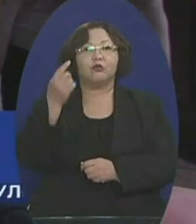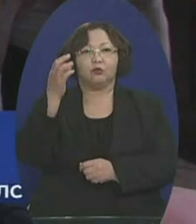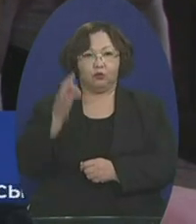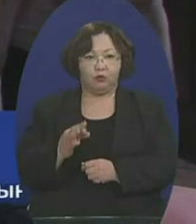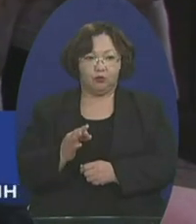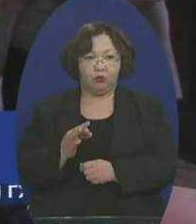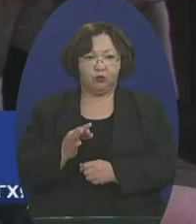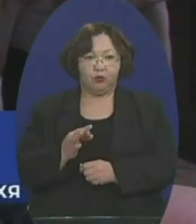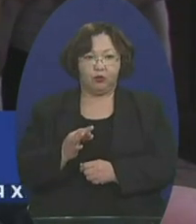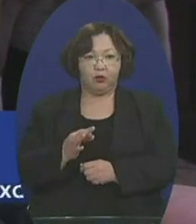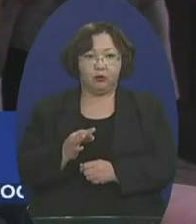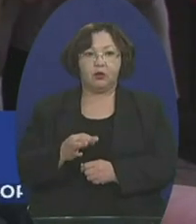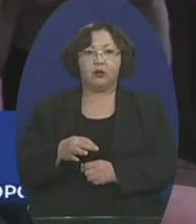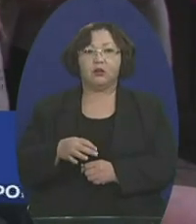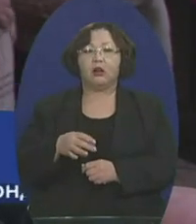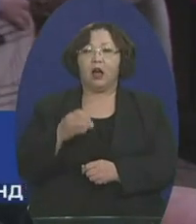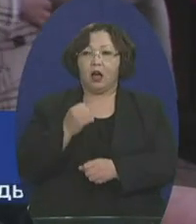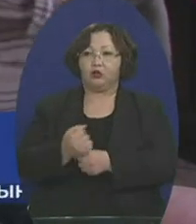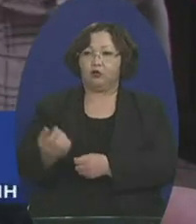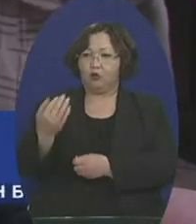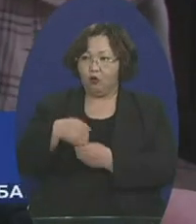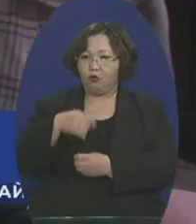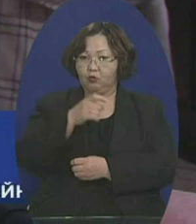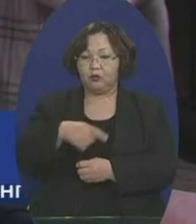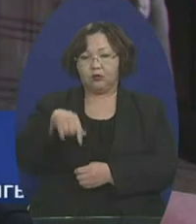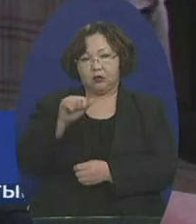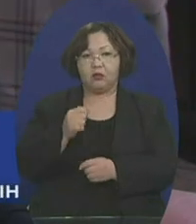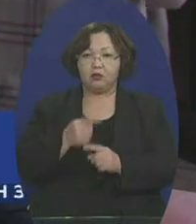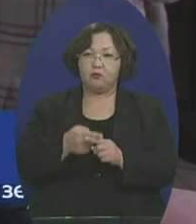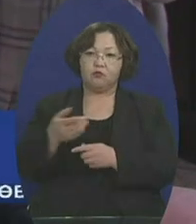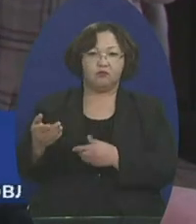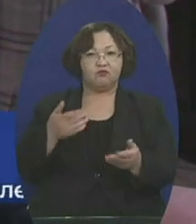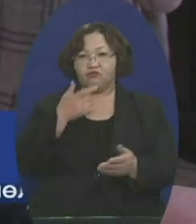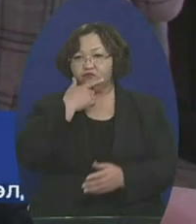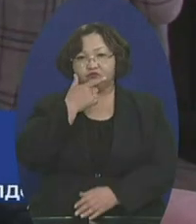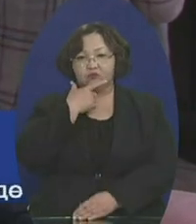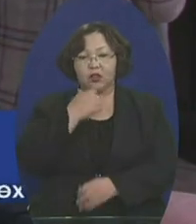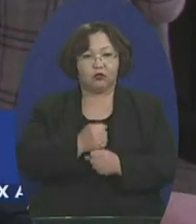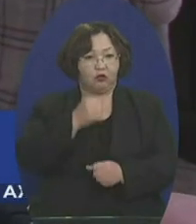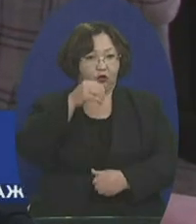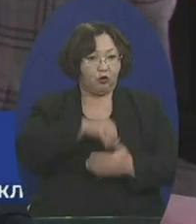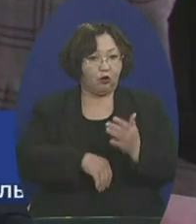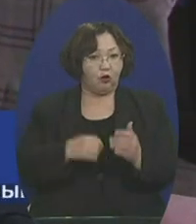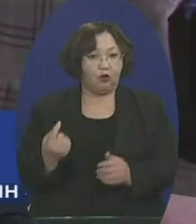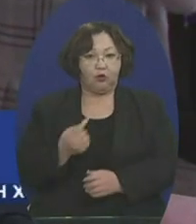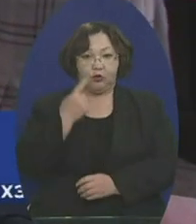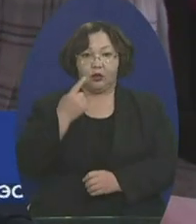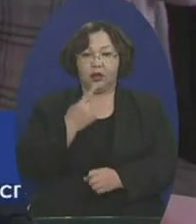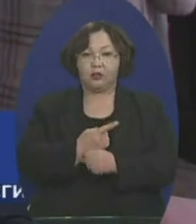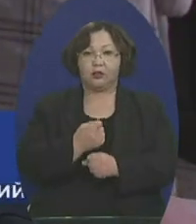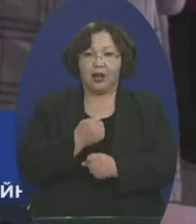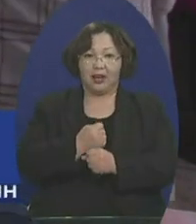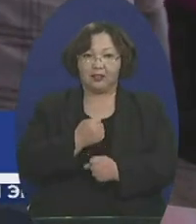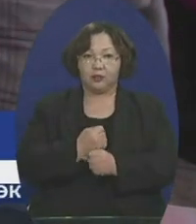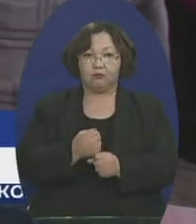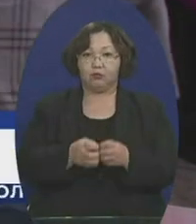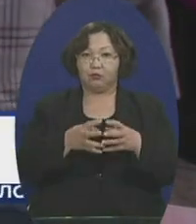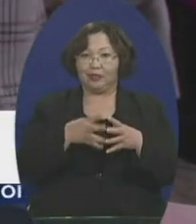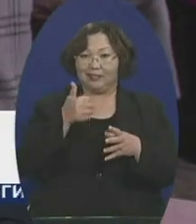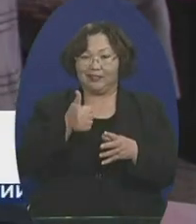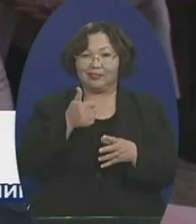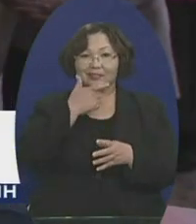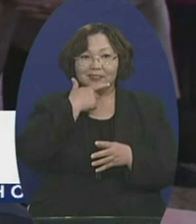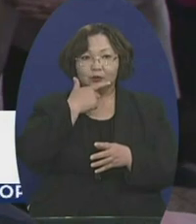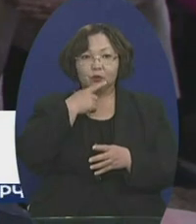олгогч нар бол цалин хөлсөө нэмж чадахгүй. Нөгөө талаасаа тухайн ажилтан өөрөө шаардлагатай хэмжээ өндөр хөдөлмөрийн бүтээмж гаргаж чадахгүй байгаа юм чинь